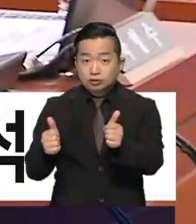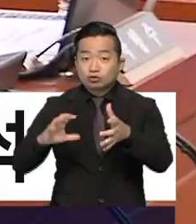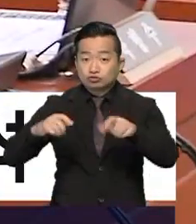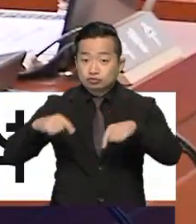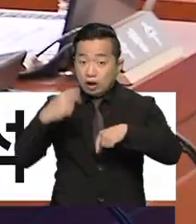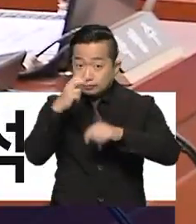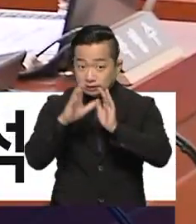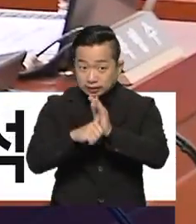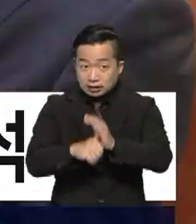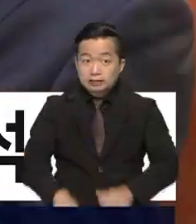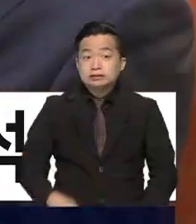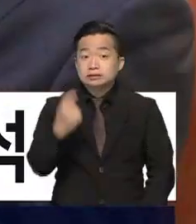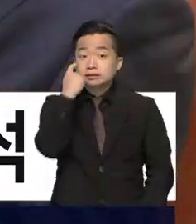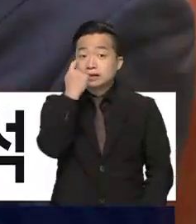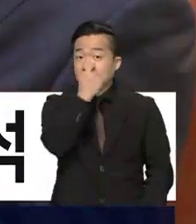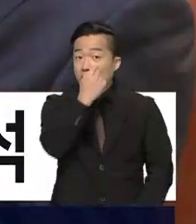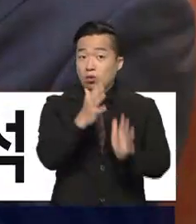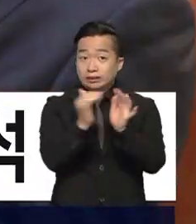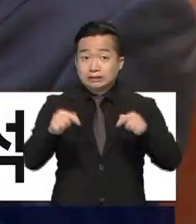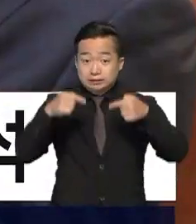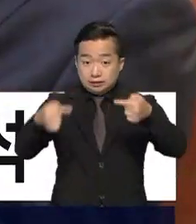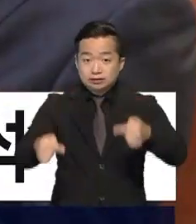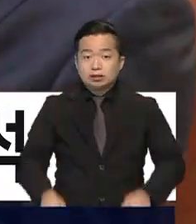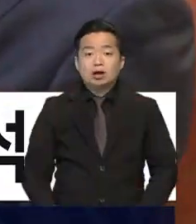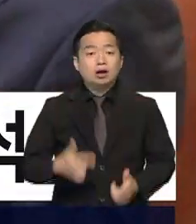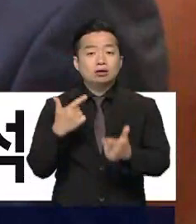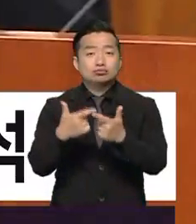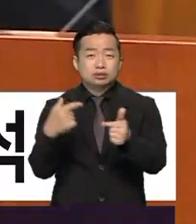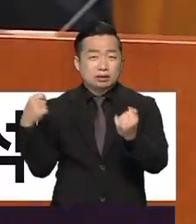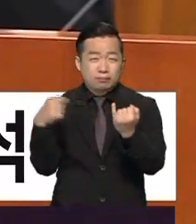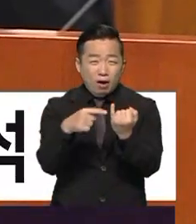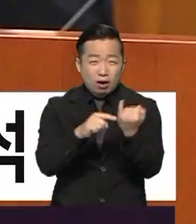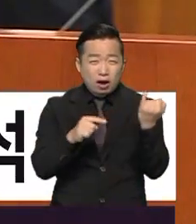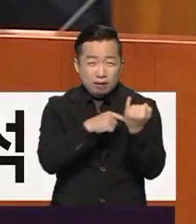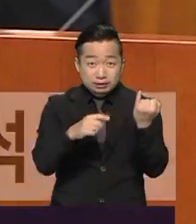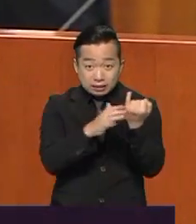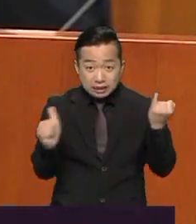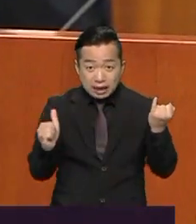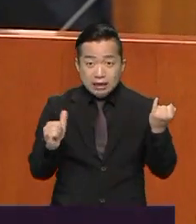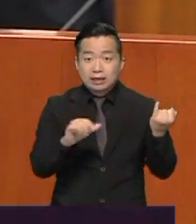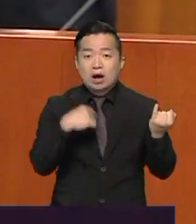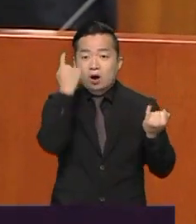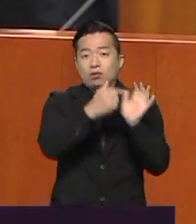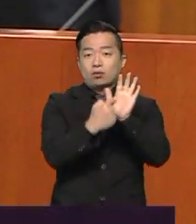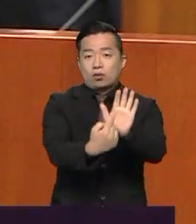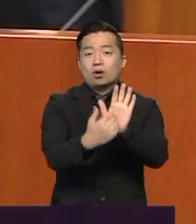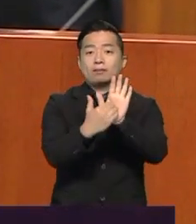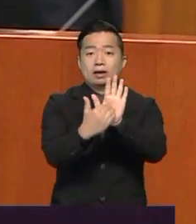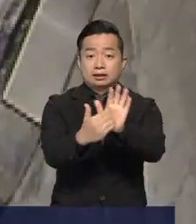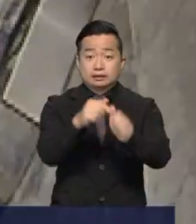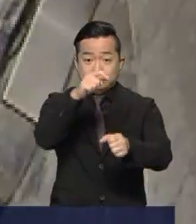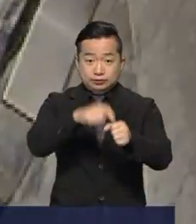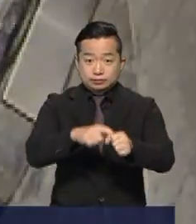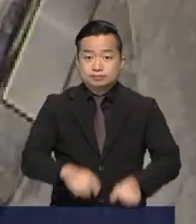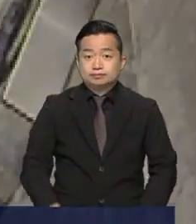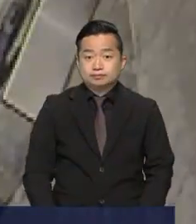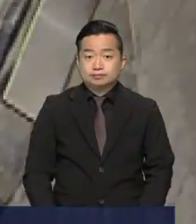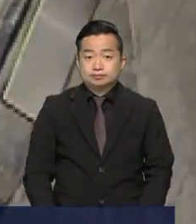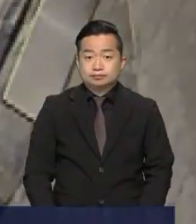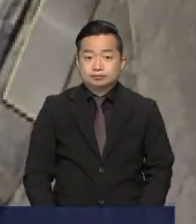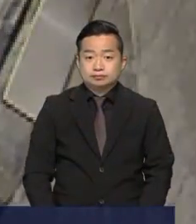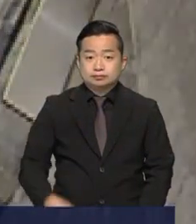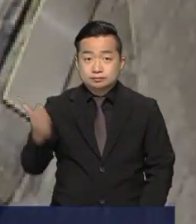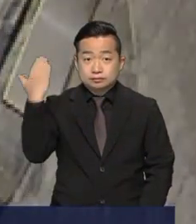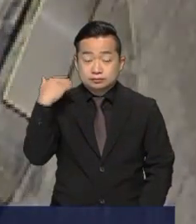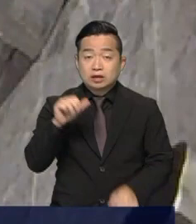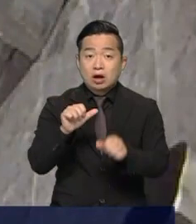국정감사에 참고인으로 출석한 부산 돌려차기 사건 피해자의 신원 노출을 막기 위한 겁니다. 피해자 A씨는